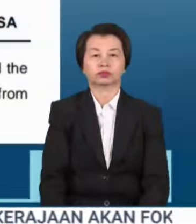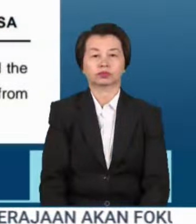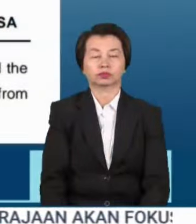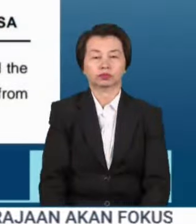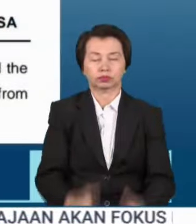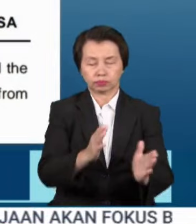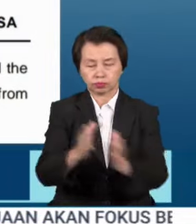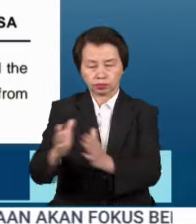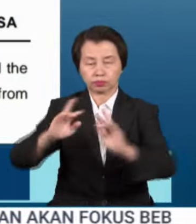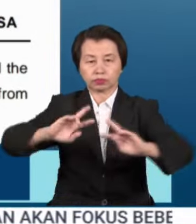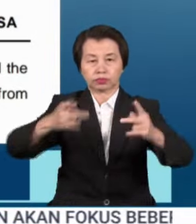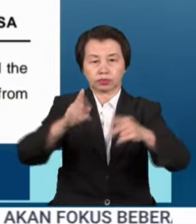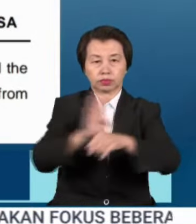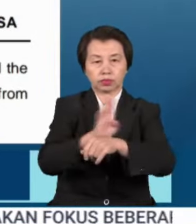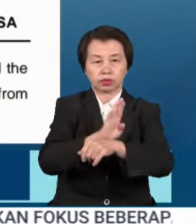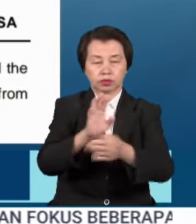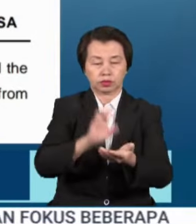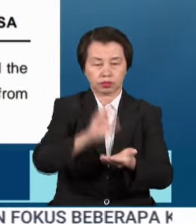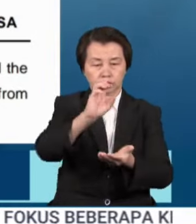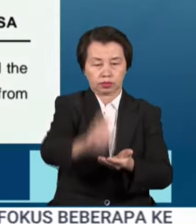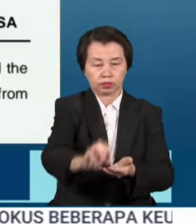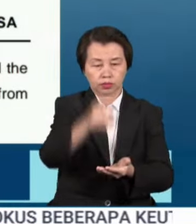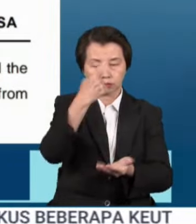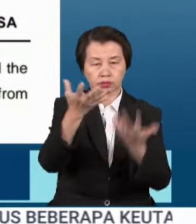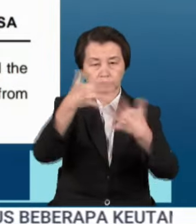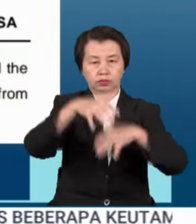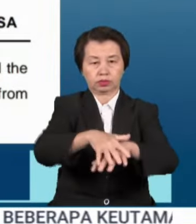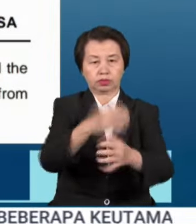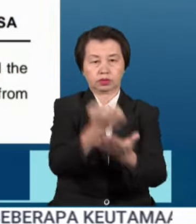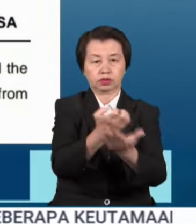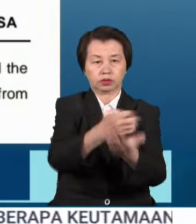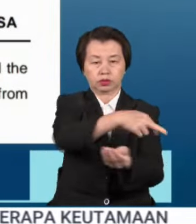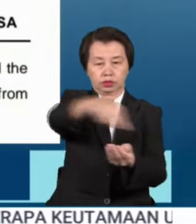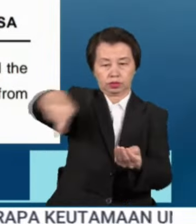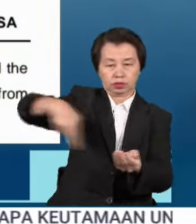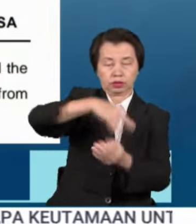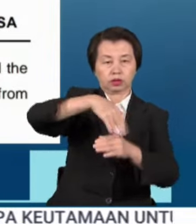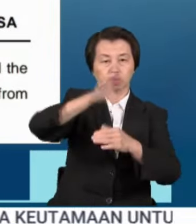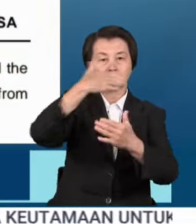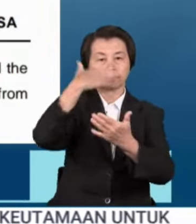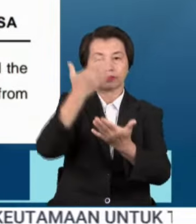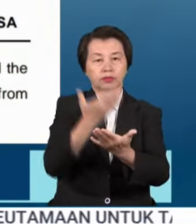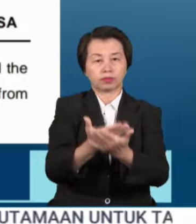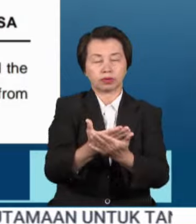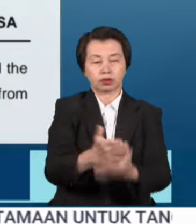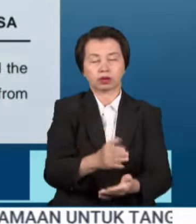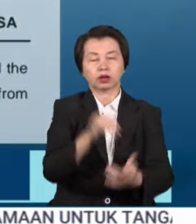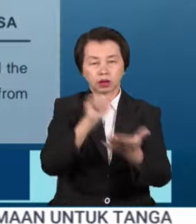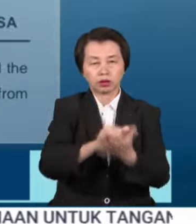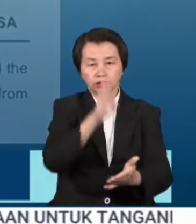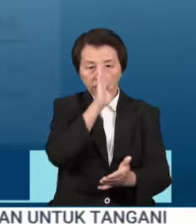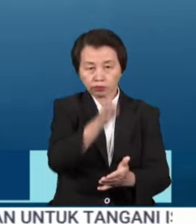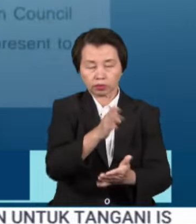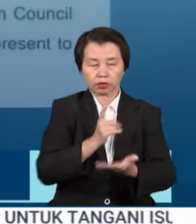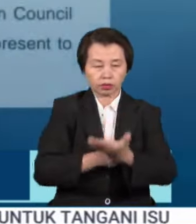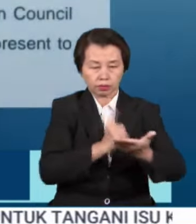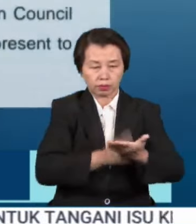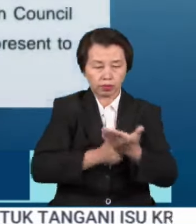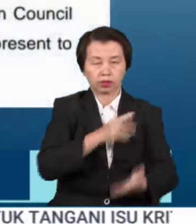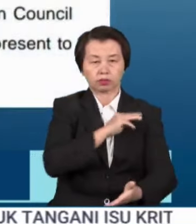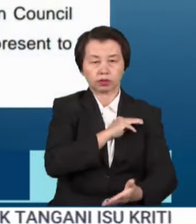Strategi untuk meningkatkan perdagangan dan pelaburan bagi integrasi ekonomi serantau lebih baik antara fokus perbincangan mesyuarat